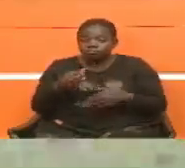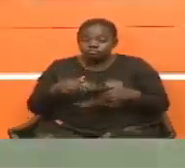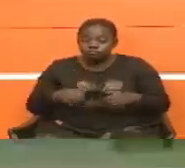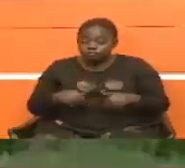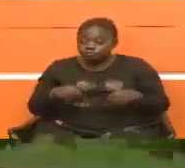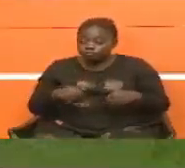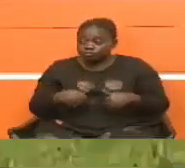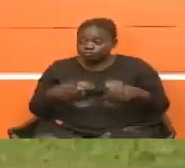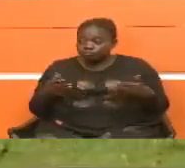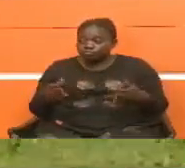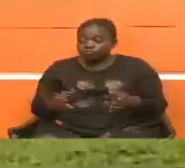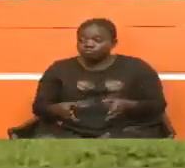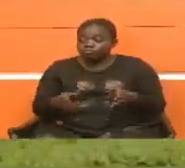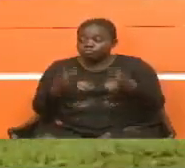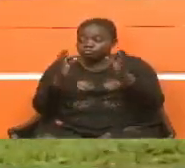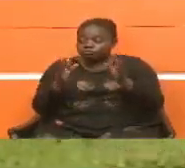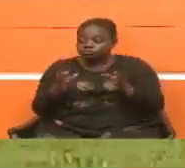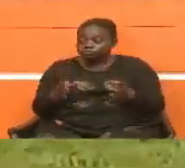okulaya ebikondo.